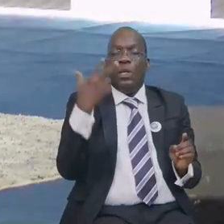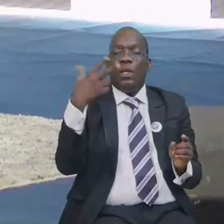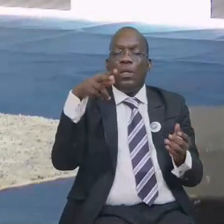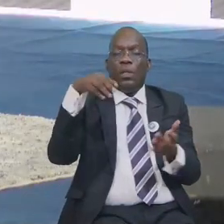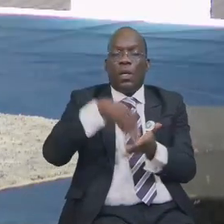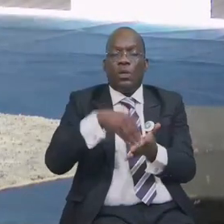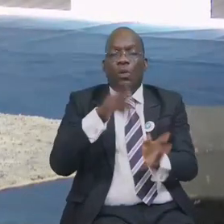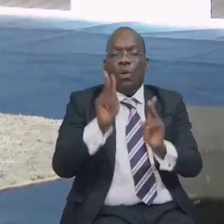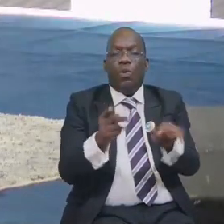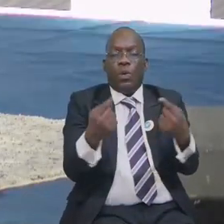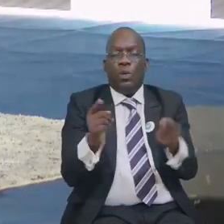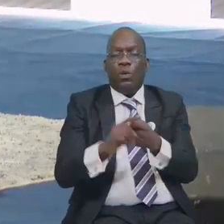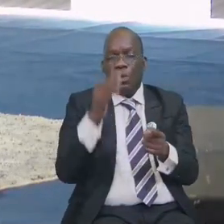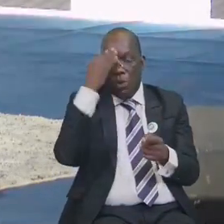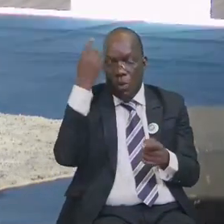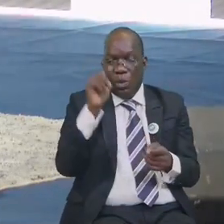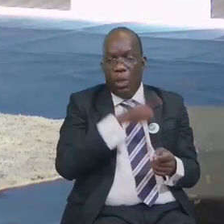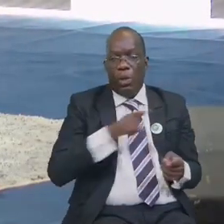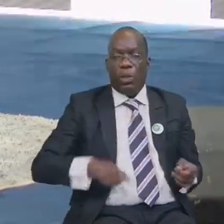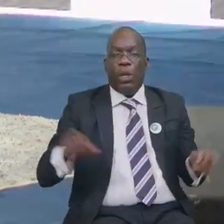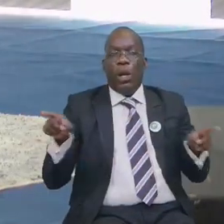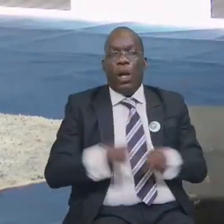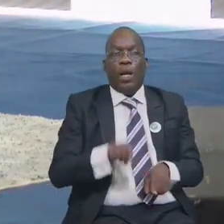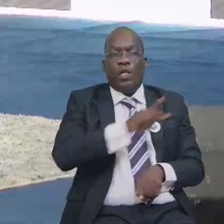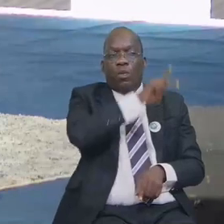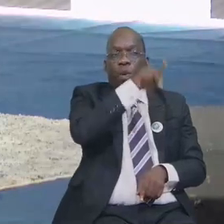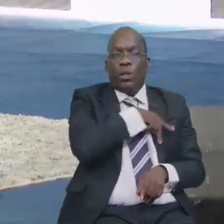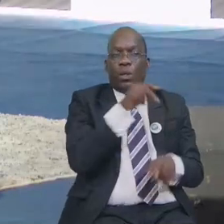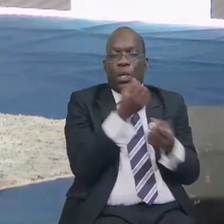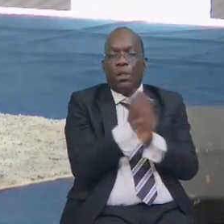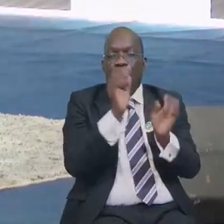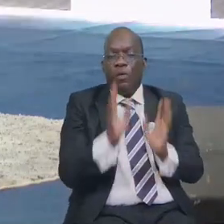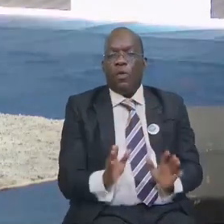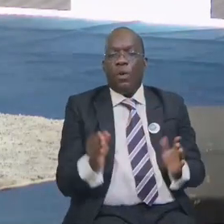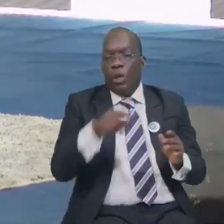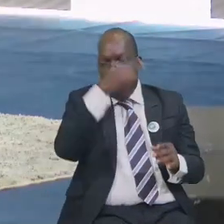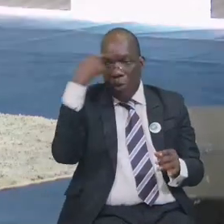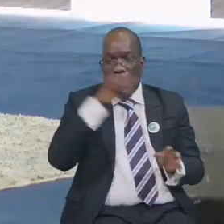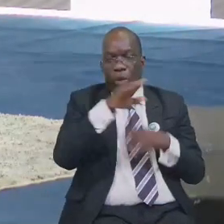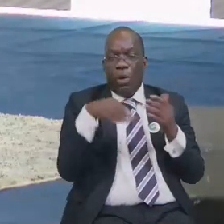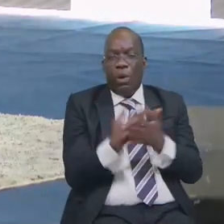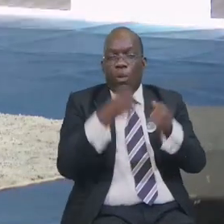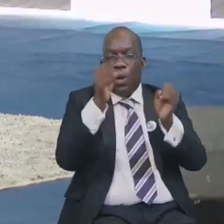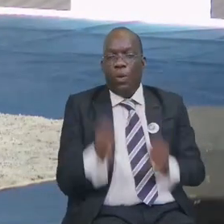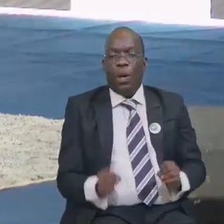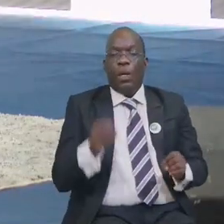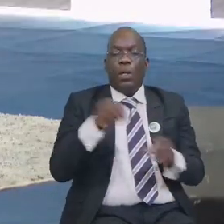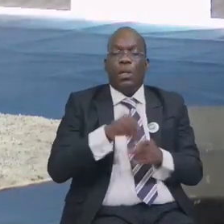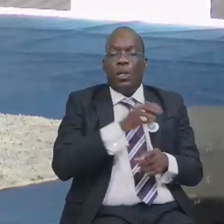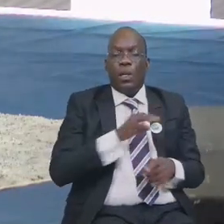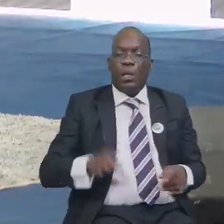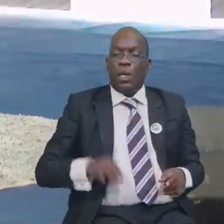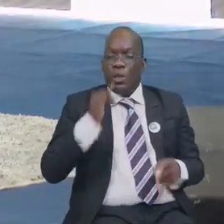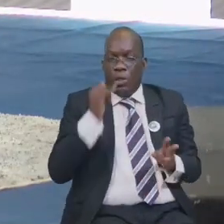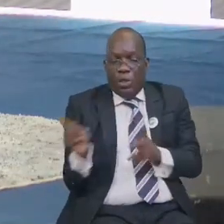Seigneur. Et comme sauveur personnel. Parce que tout pouvoir en Christ a été transféré dans